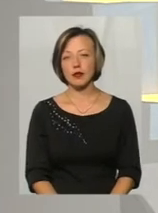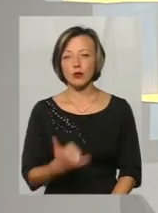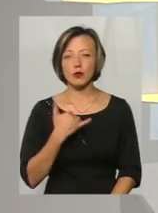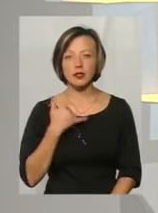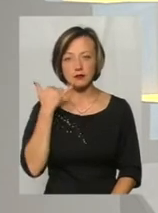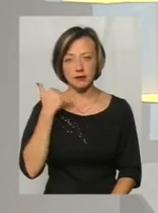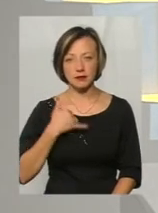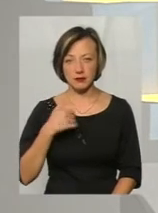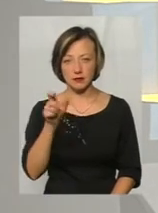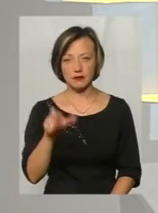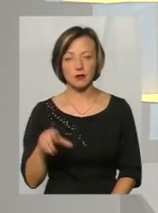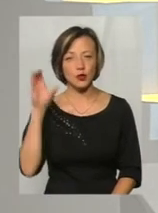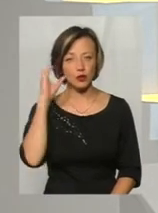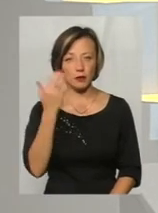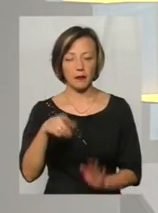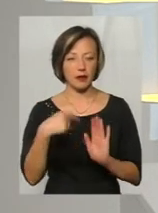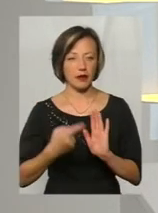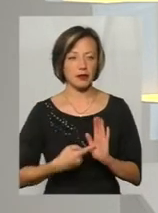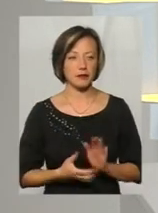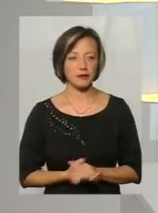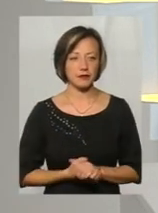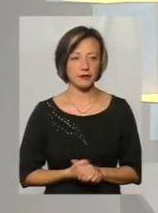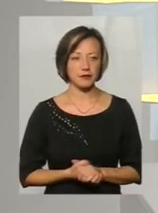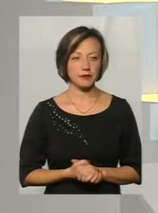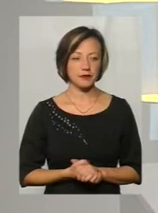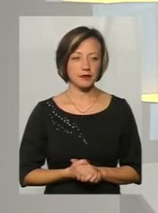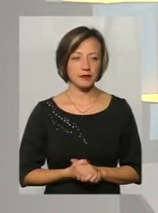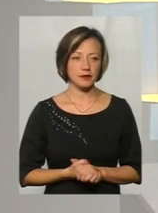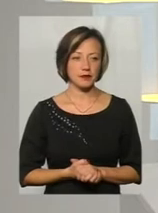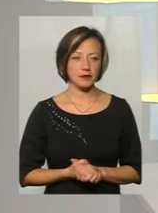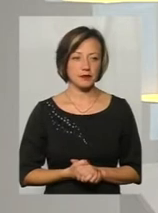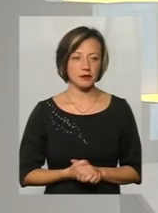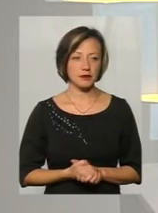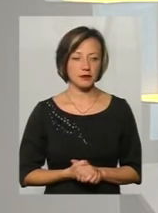зв'язку глядач. Давайте почуємо його питання. Добрий вечір. Слухаємо вас.